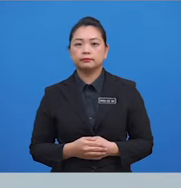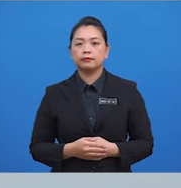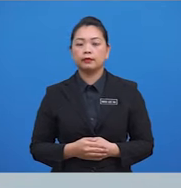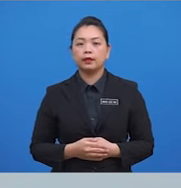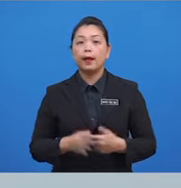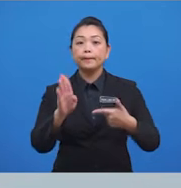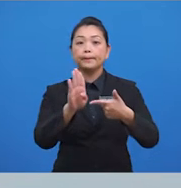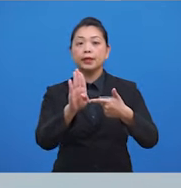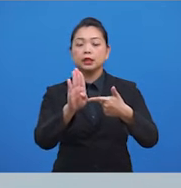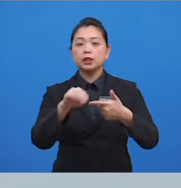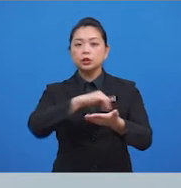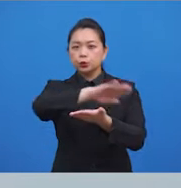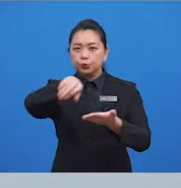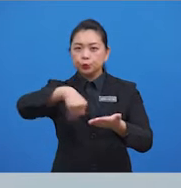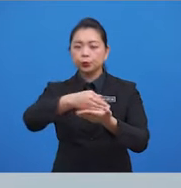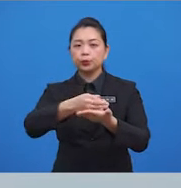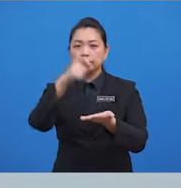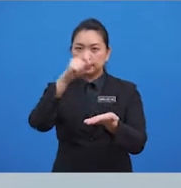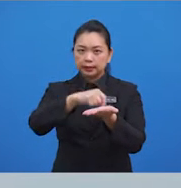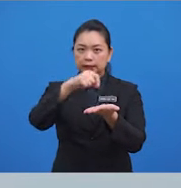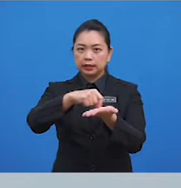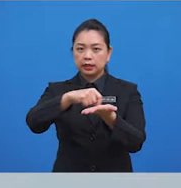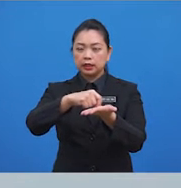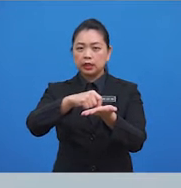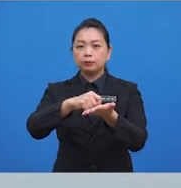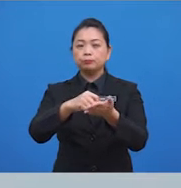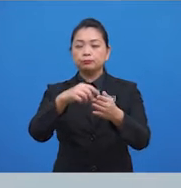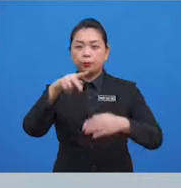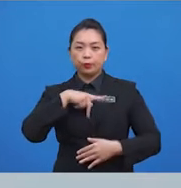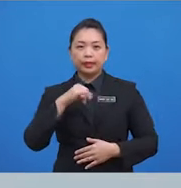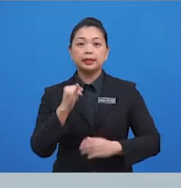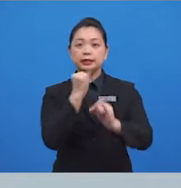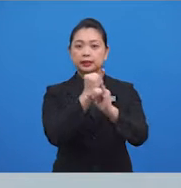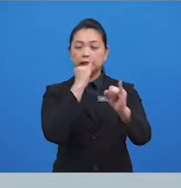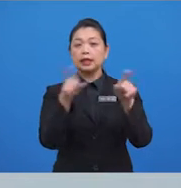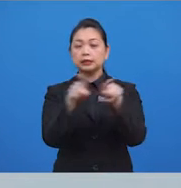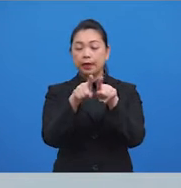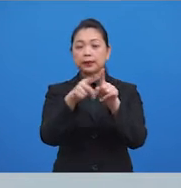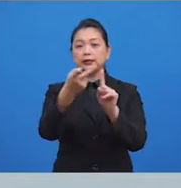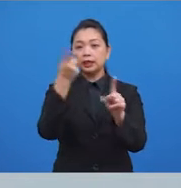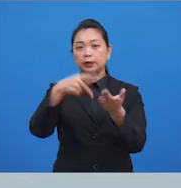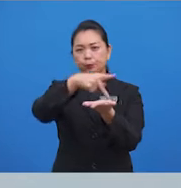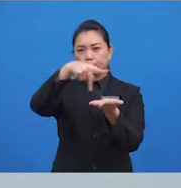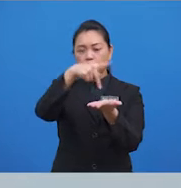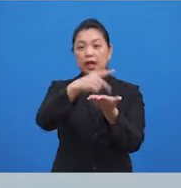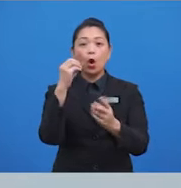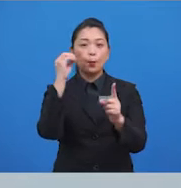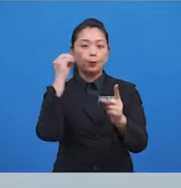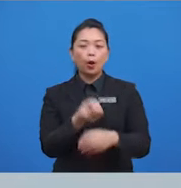Soalan B. Semua titik di permukaannya mempunyai jarak yang sama dari pusat objek.